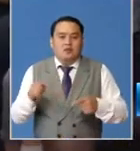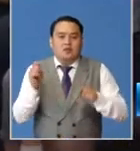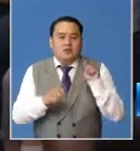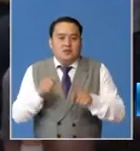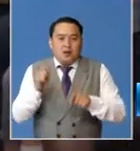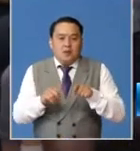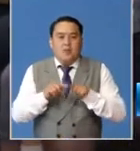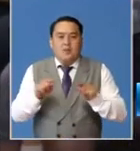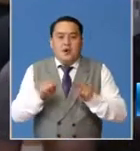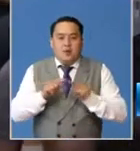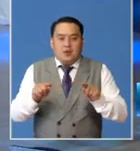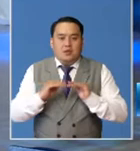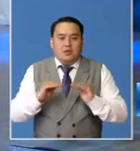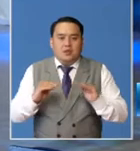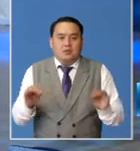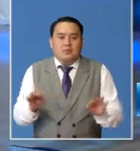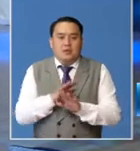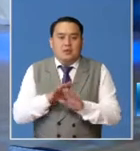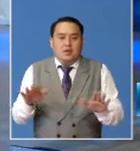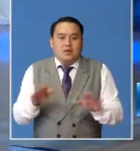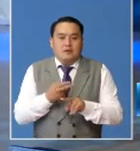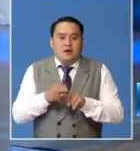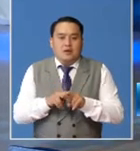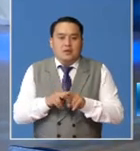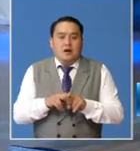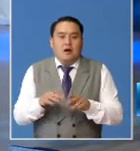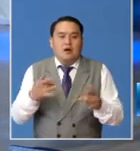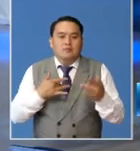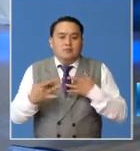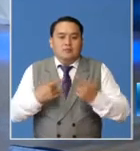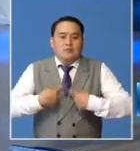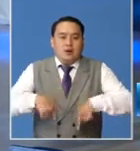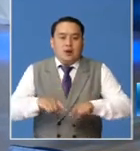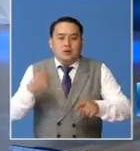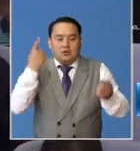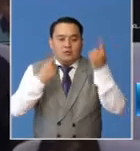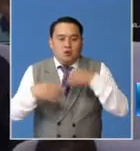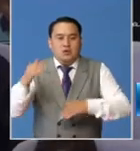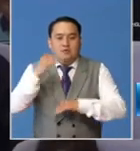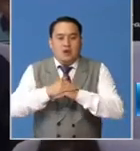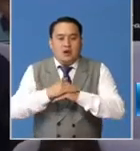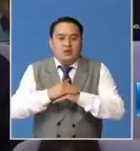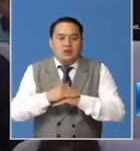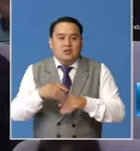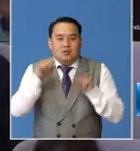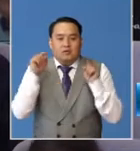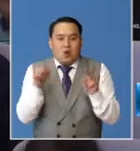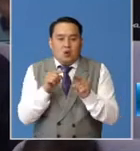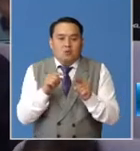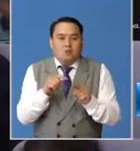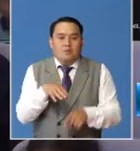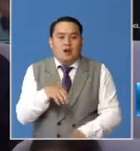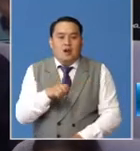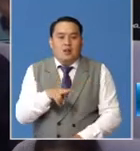фестивали, пропагандируя детские песни. В эти выходные артистка организовала творческий вечер с жетысускими звездочками